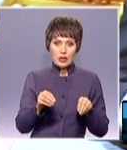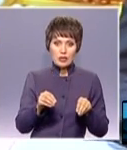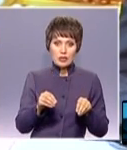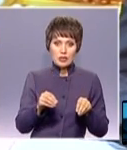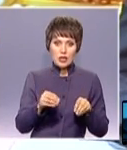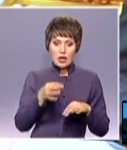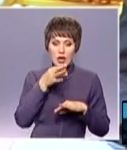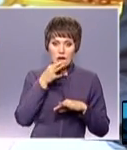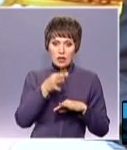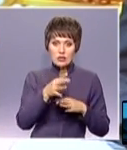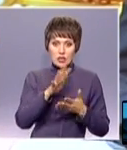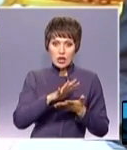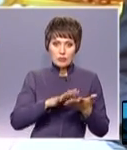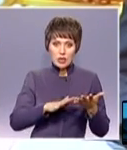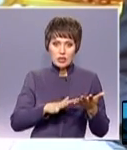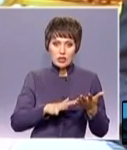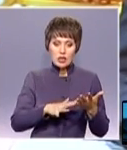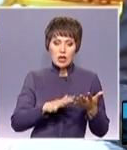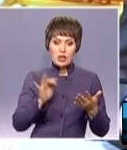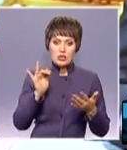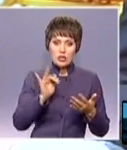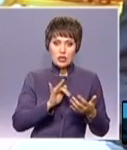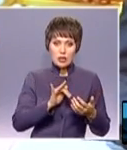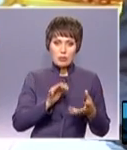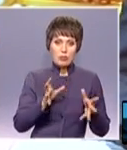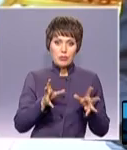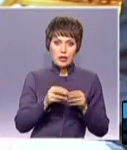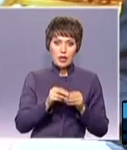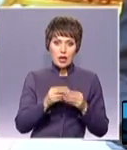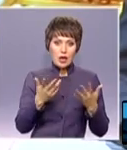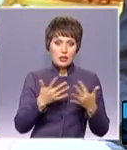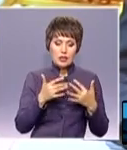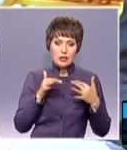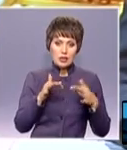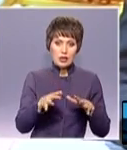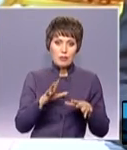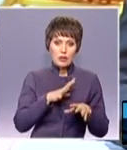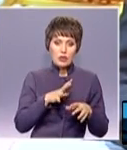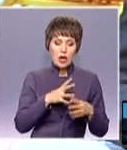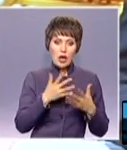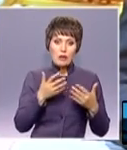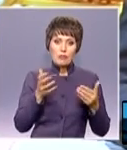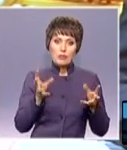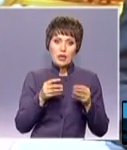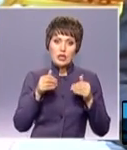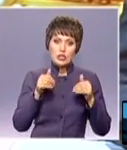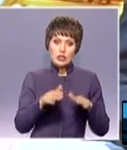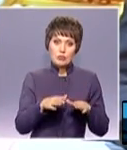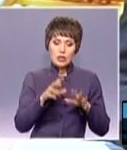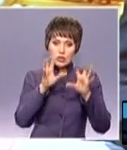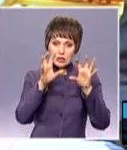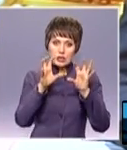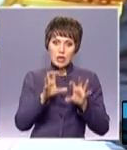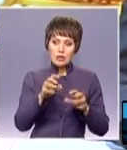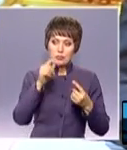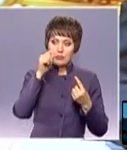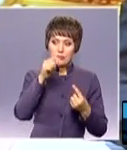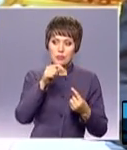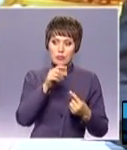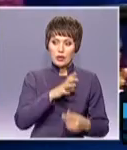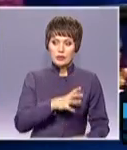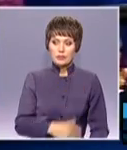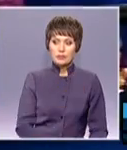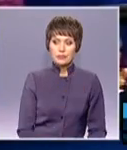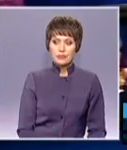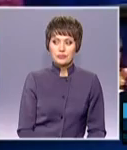несіне жеткіземіз оларға. Солармен бірге қандай шара қолданатынын сонымен бірге шешеміз заң бойынша. Жалпы